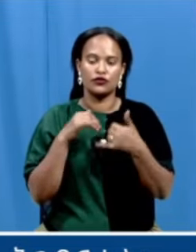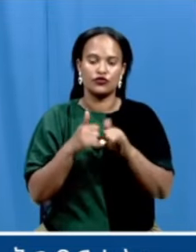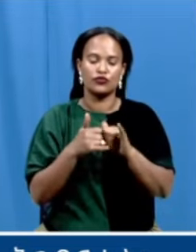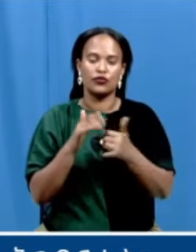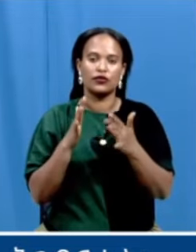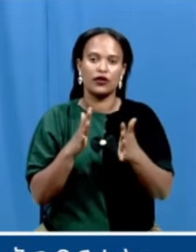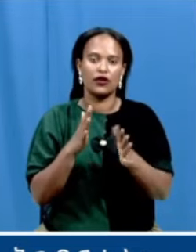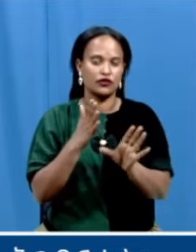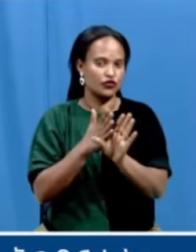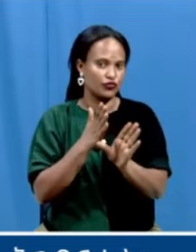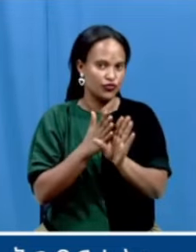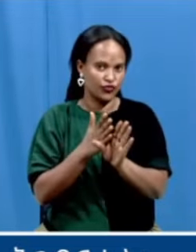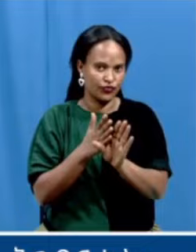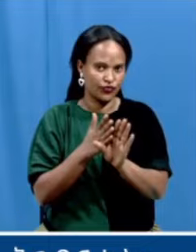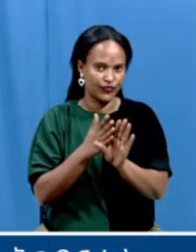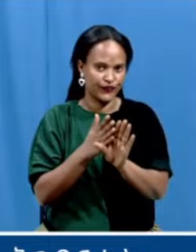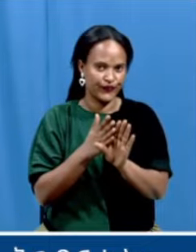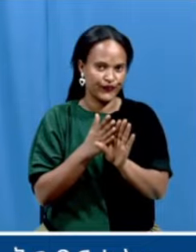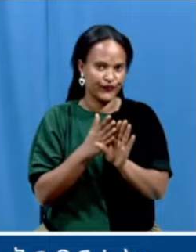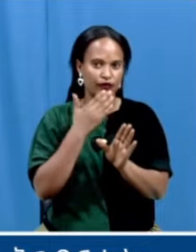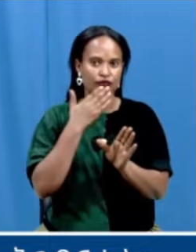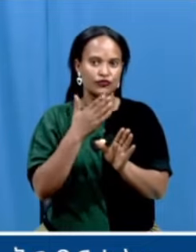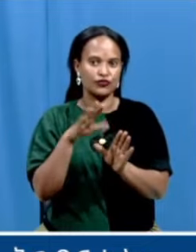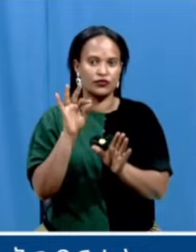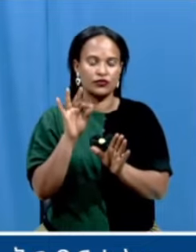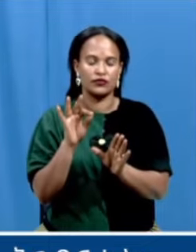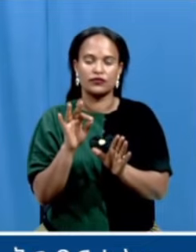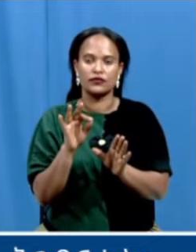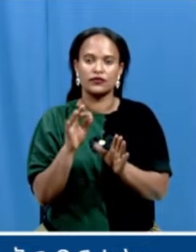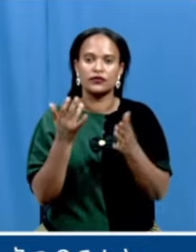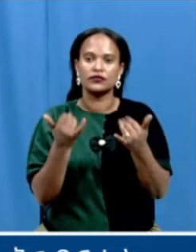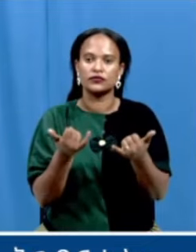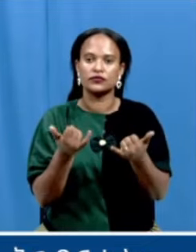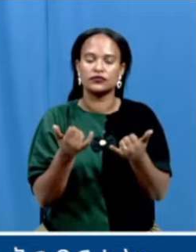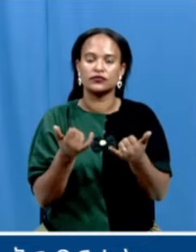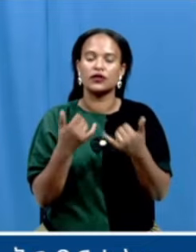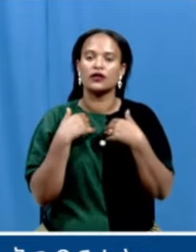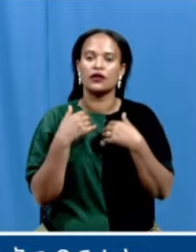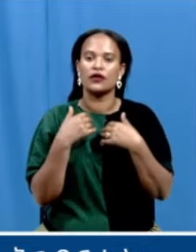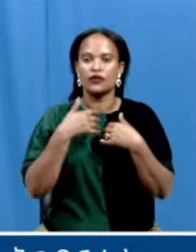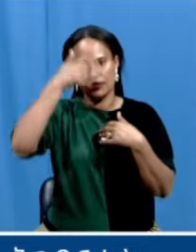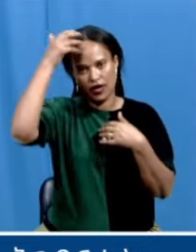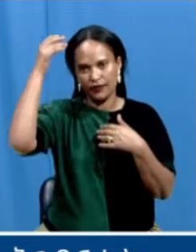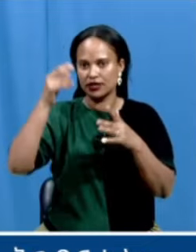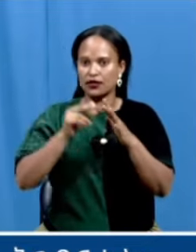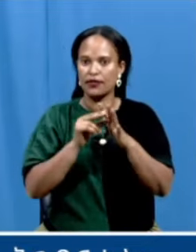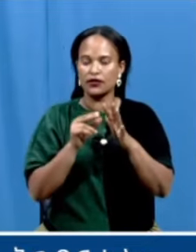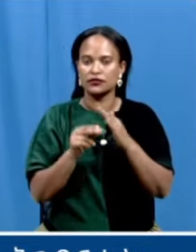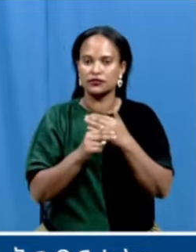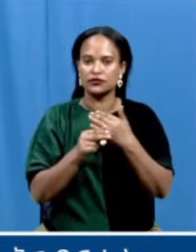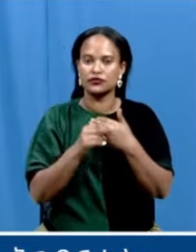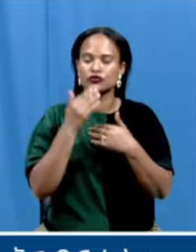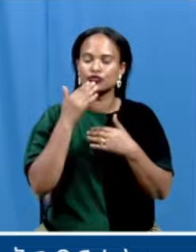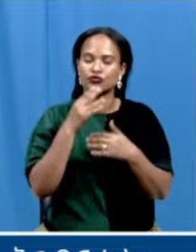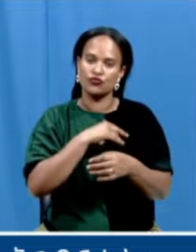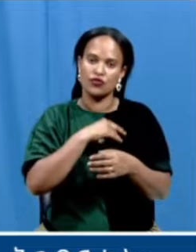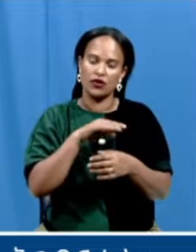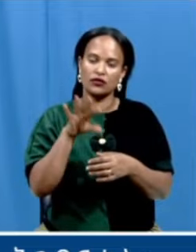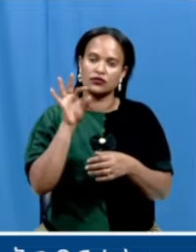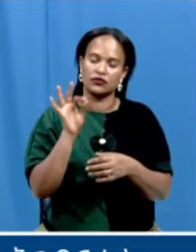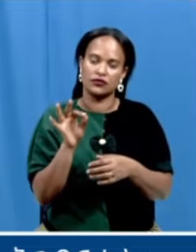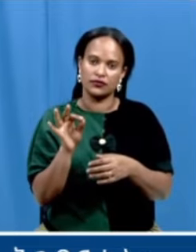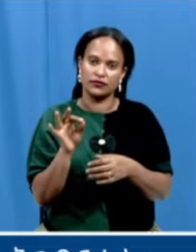እውን ስነልቦንኡ ኣብ ፅቡቅ እዩ ዝርከብ ወይዘ ወይ ዚ ሕዚ ዘሎ ናይ ኣንበሳ ባንክ እውን ፅቡቅ ሞራል ኮይኑዎ ኣብ ፅቡቅ ነገር እዩ